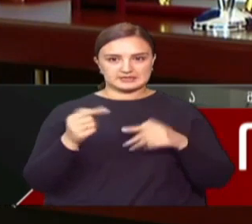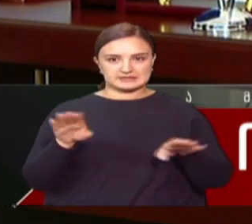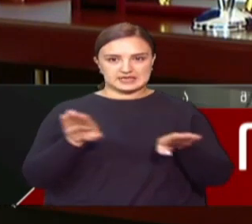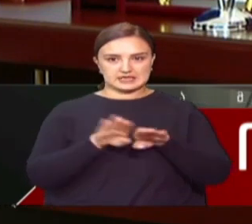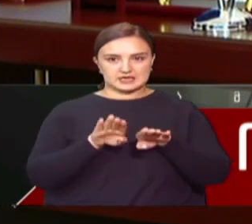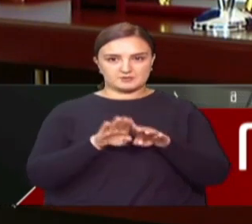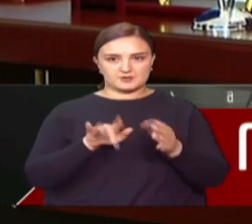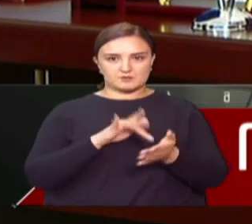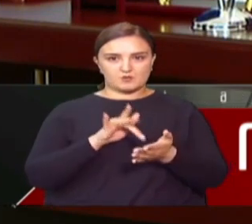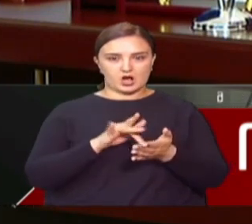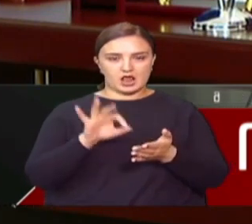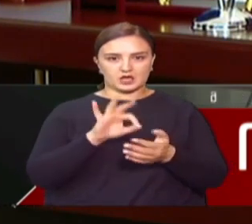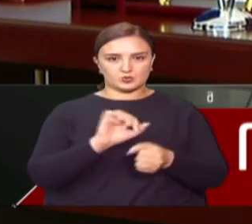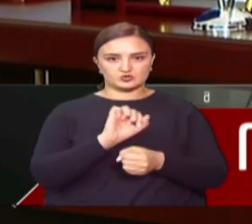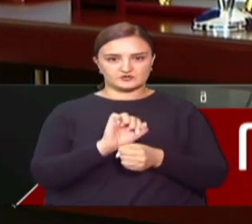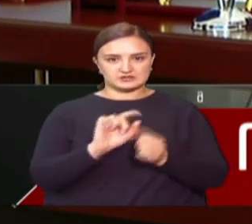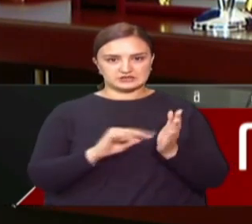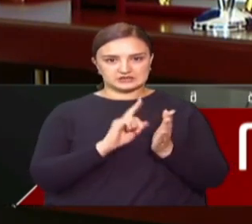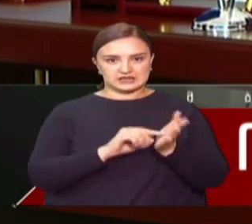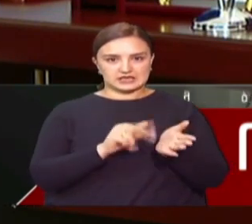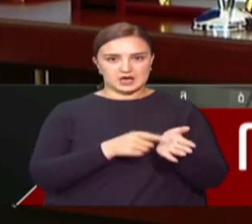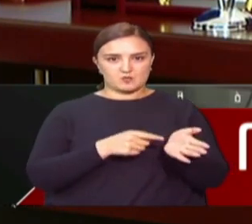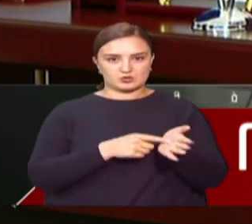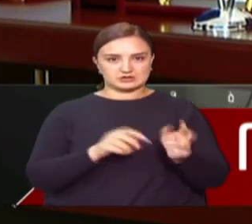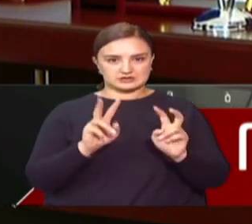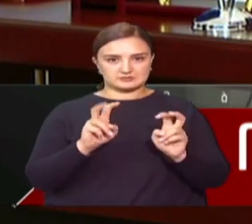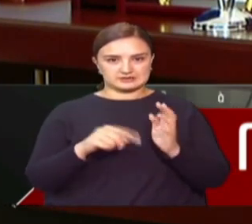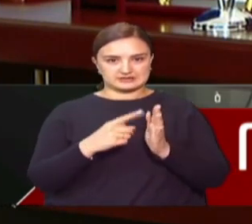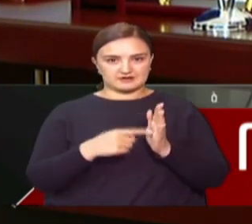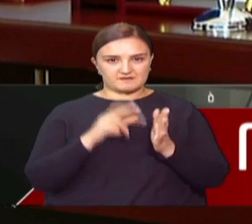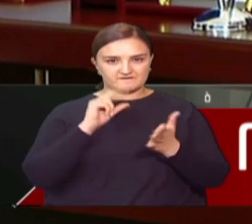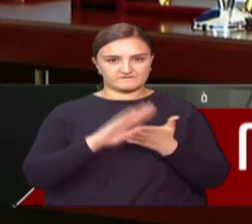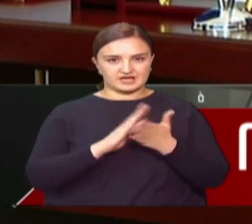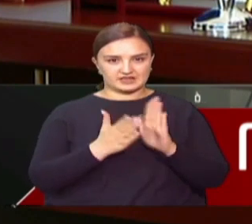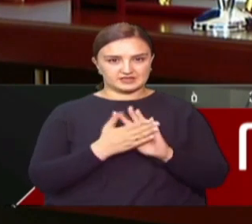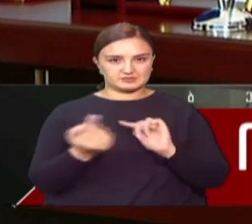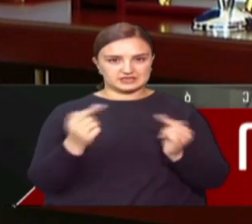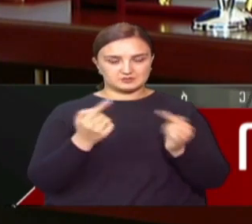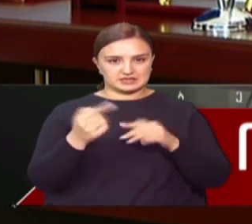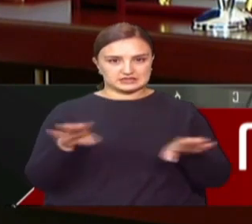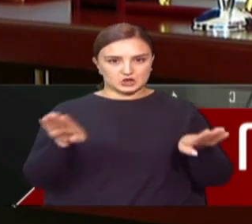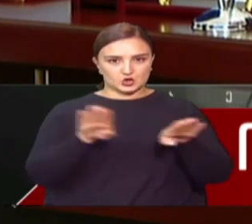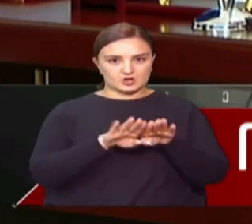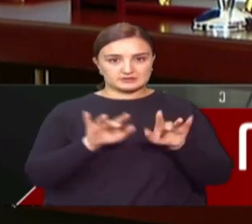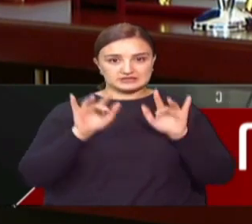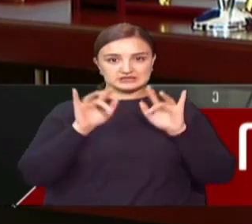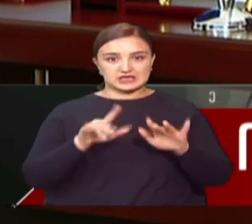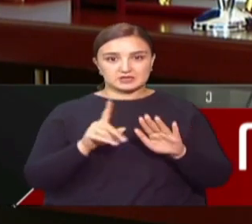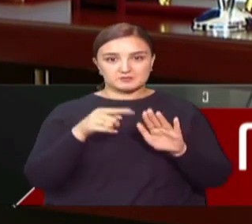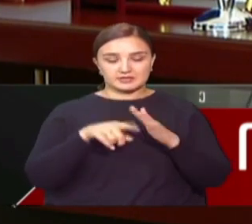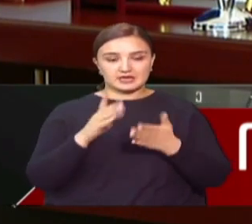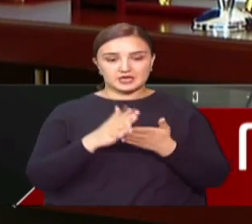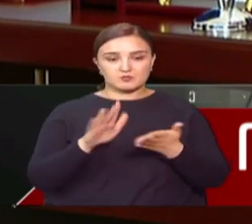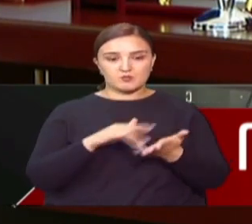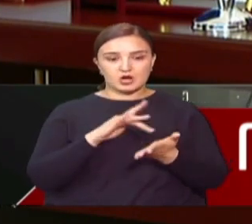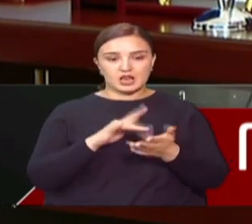мокала, кеобис, шецкота, стандака, ушребу, сакет, хста, гамодзи, бис, сакет, хста, вадеб, сам, шем, тхуеш, ертмане, атолебе. Сакме, раши, яйци, мокала, кеобис,